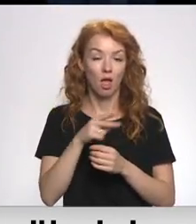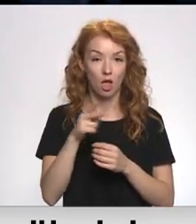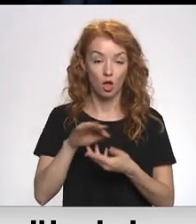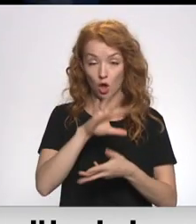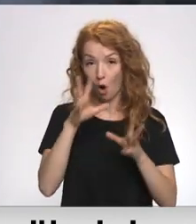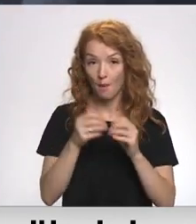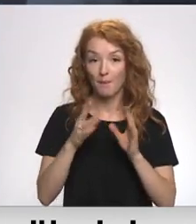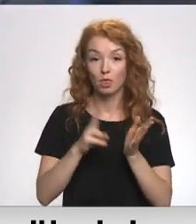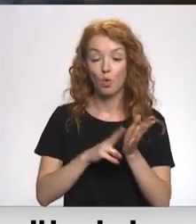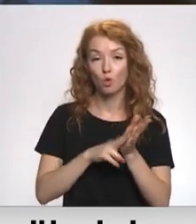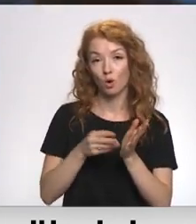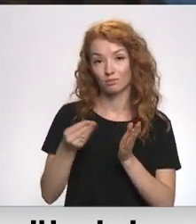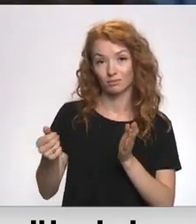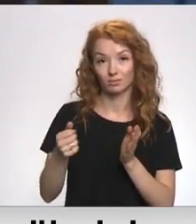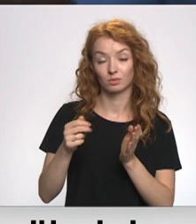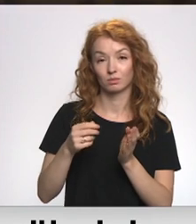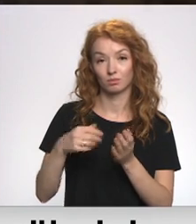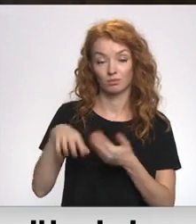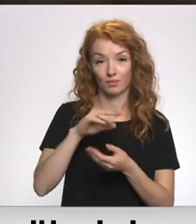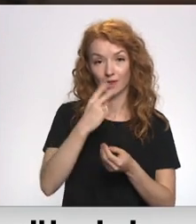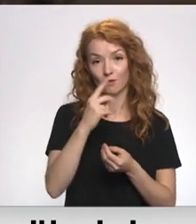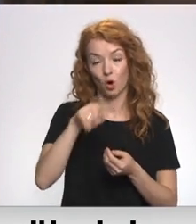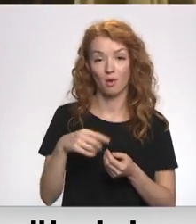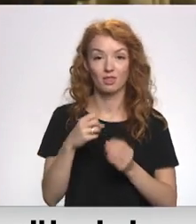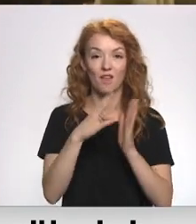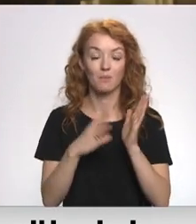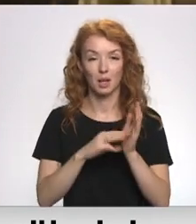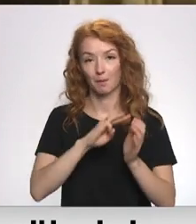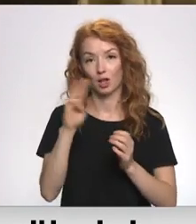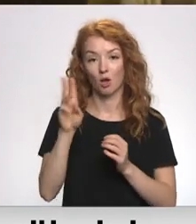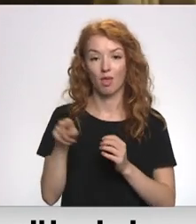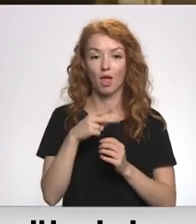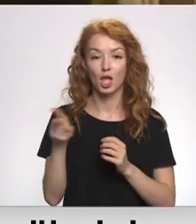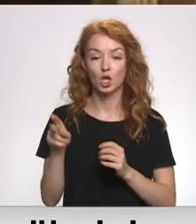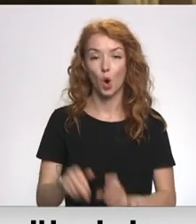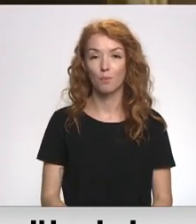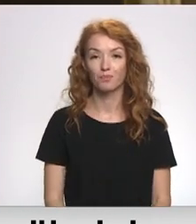eiro apmērā, bet nodokļos nomaksātā summa veidotu 2,19 miljonus eiro.